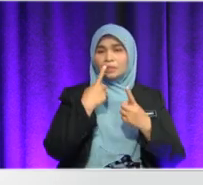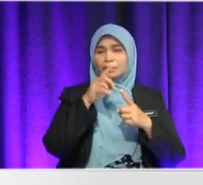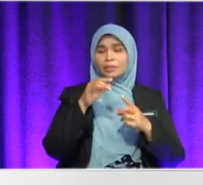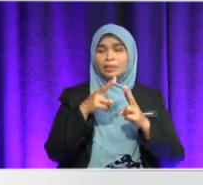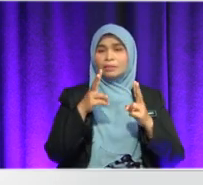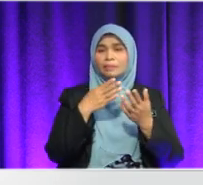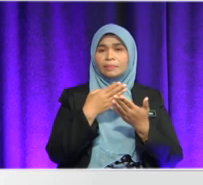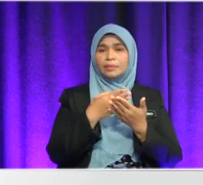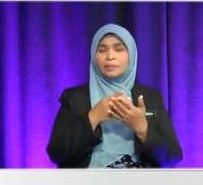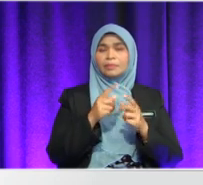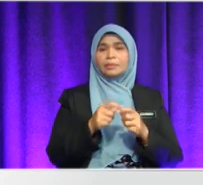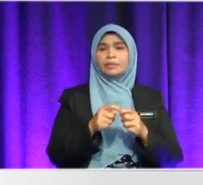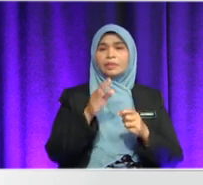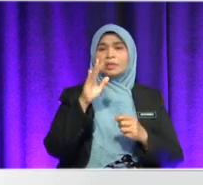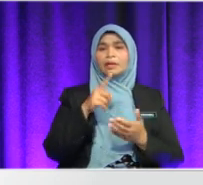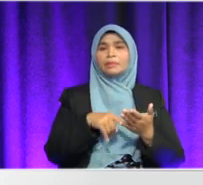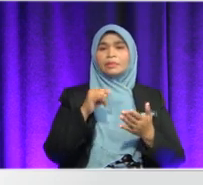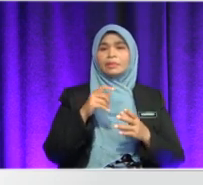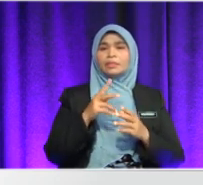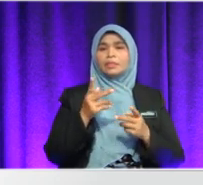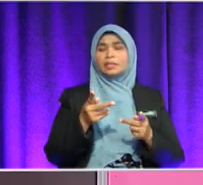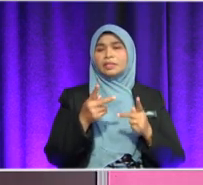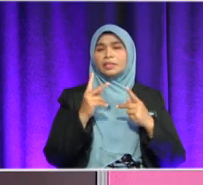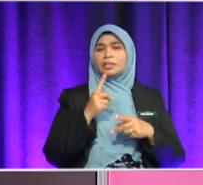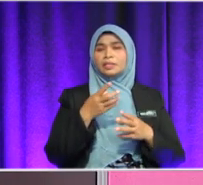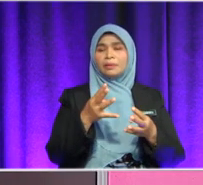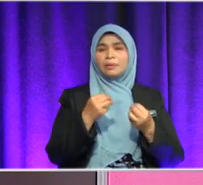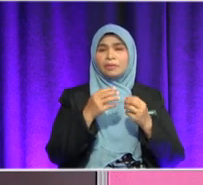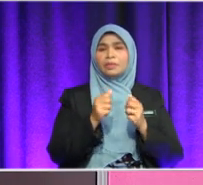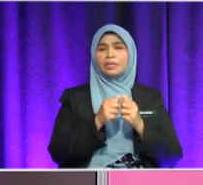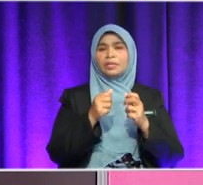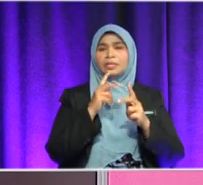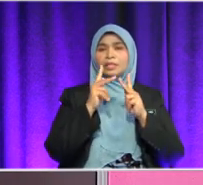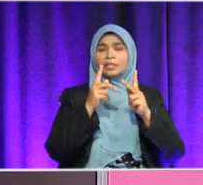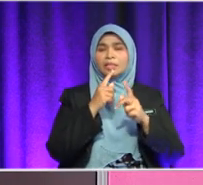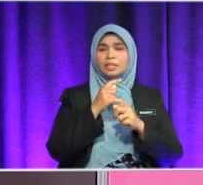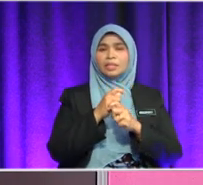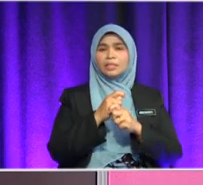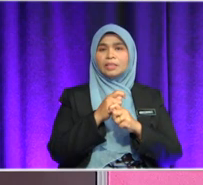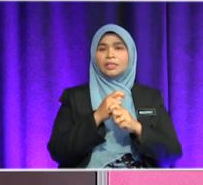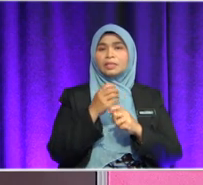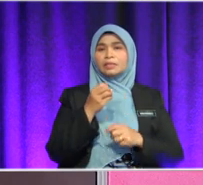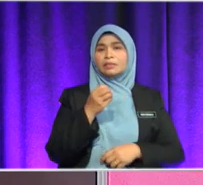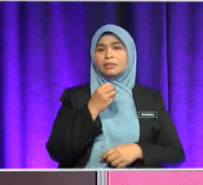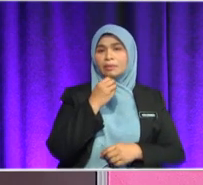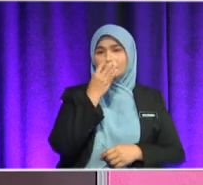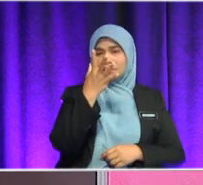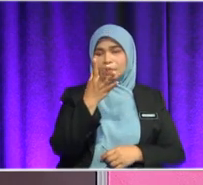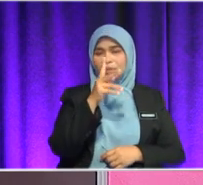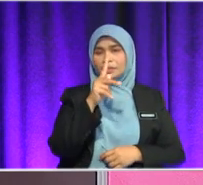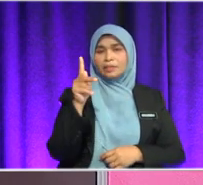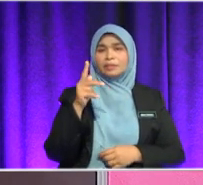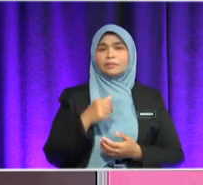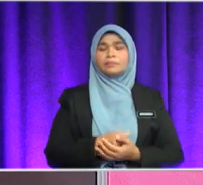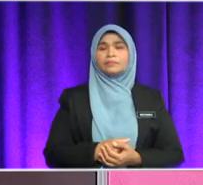dan menempati apa yang dikehendaki dengan kata tugasnya kata tugas Terangkan Saya